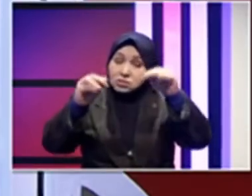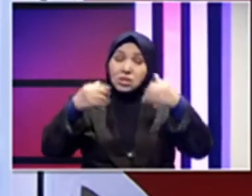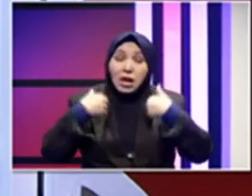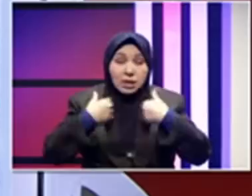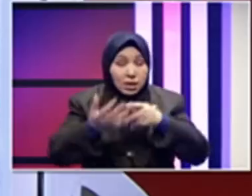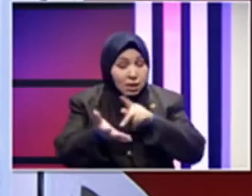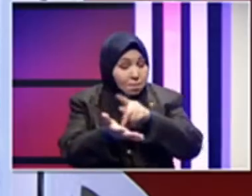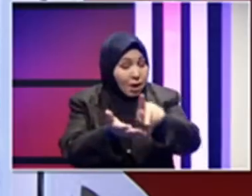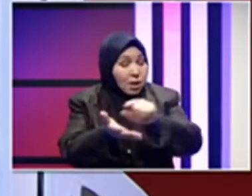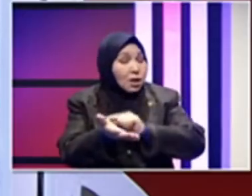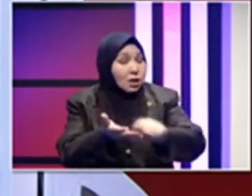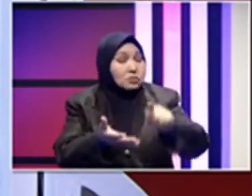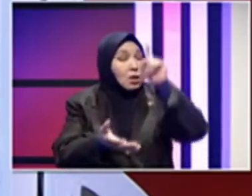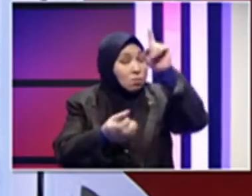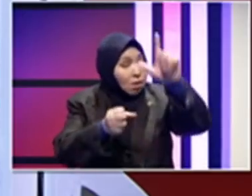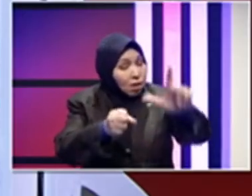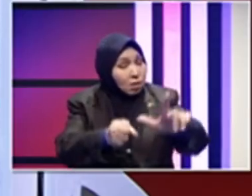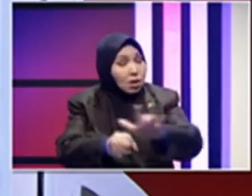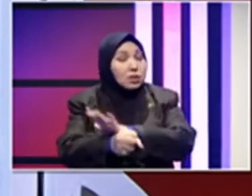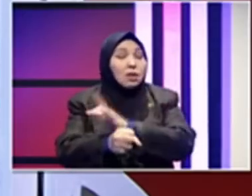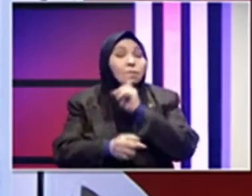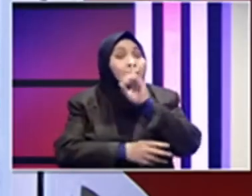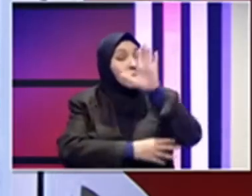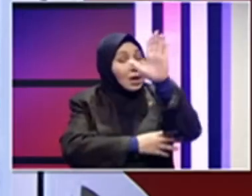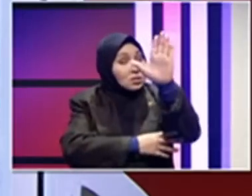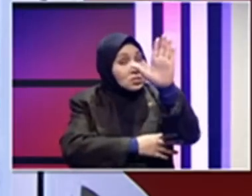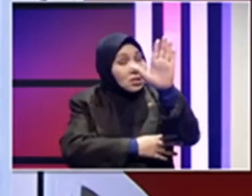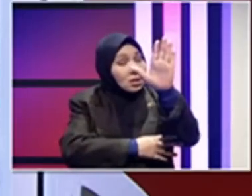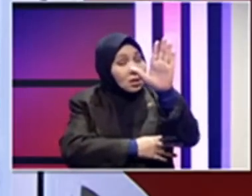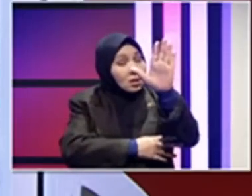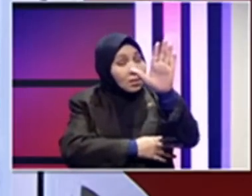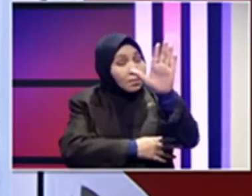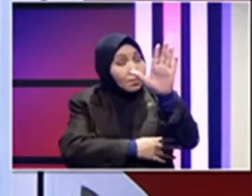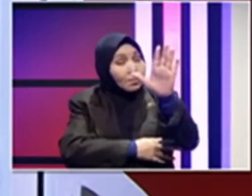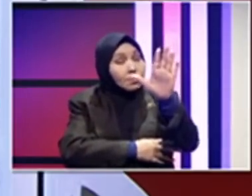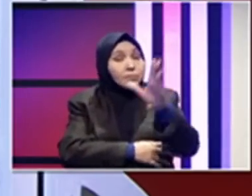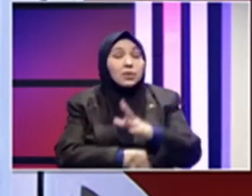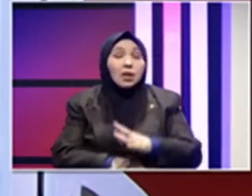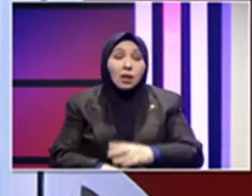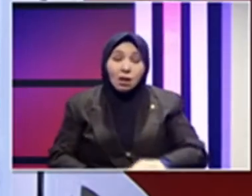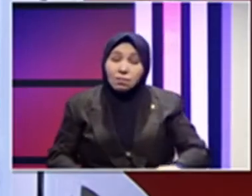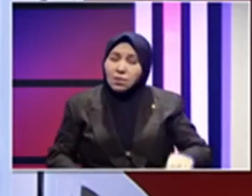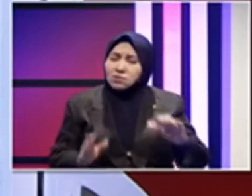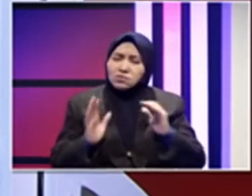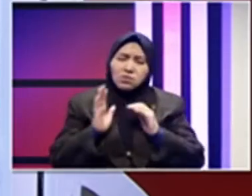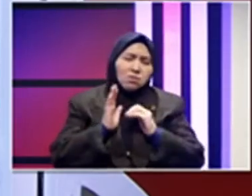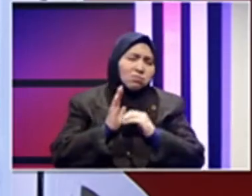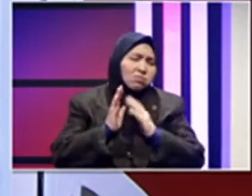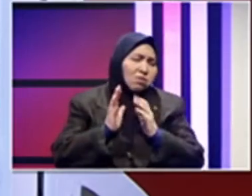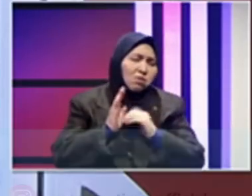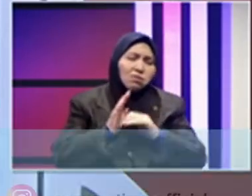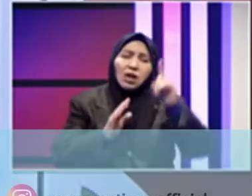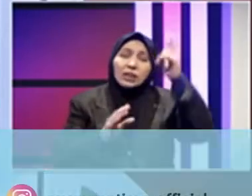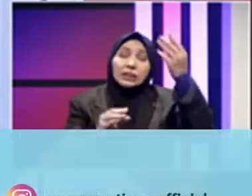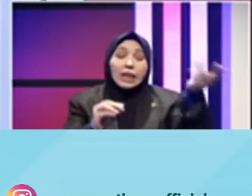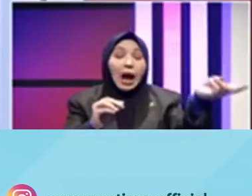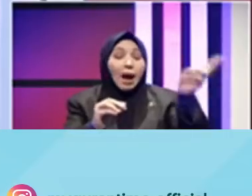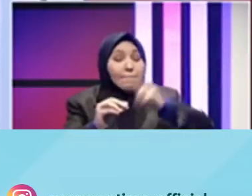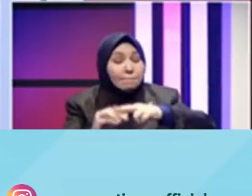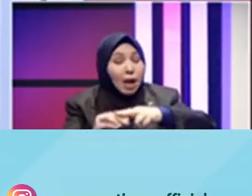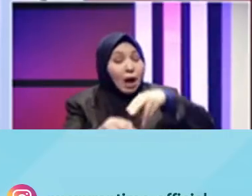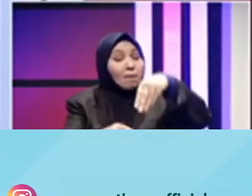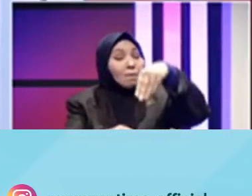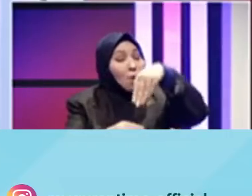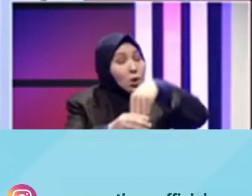gaji je. Allah akan sempurnakan janji, wa yazidahum min fadlih. Masya-Allah. Allah akan tambah bonus lagi.